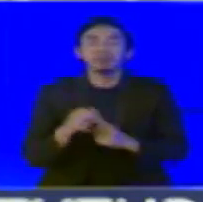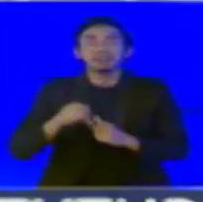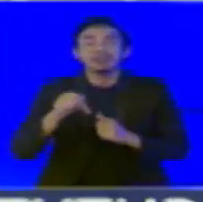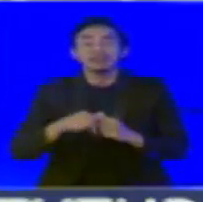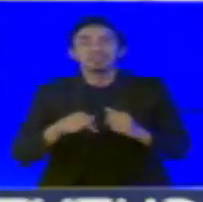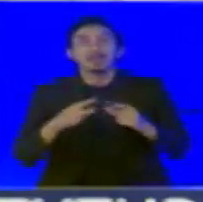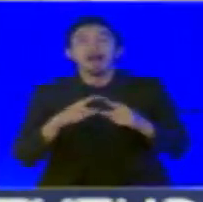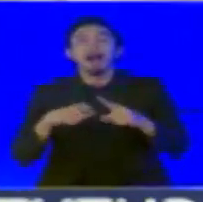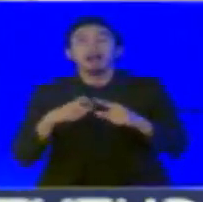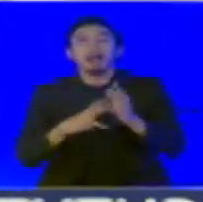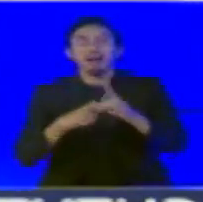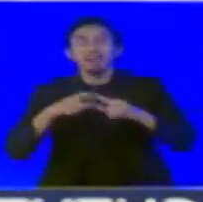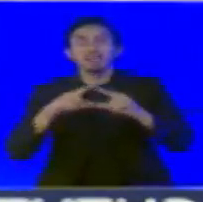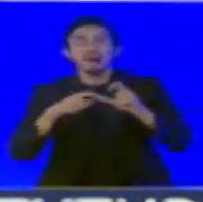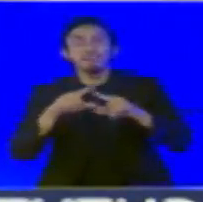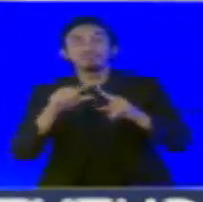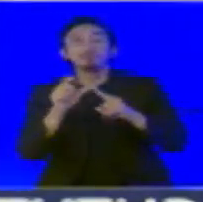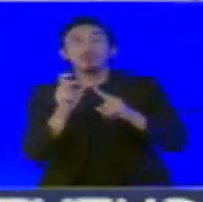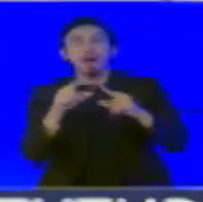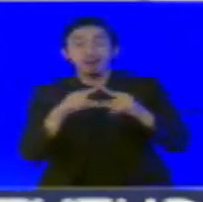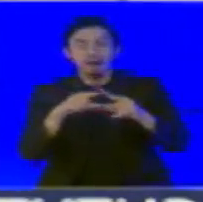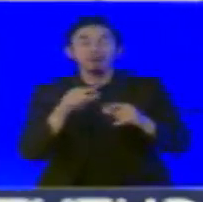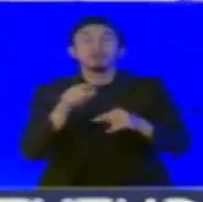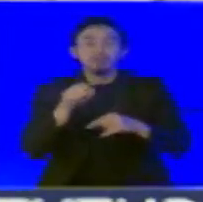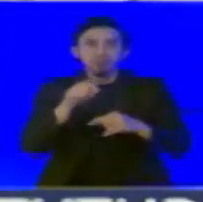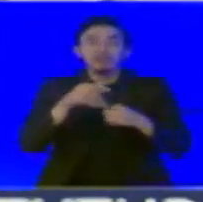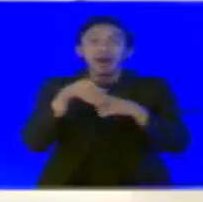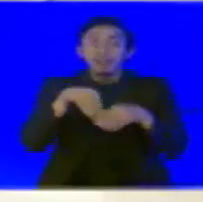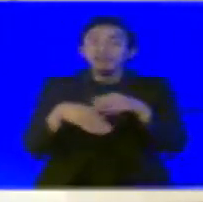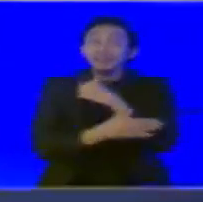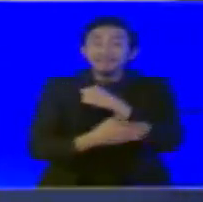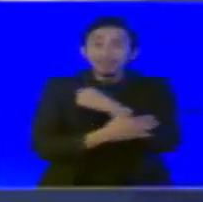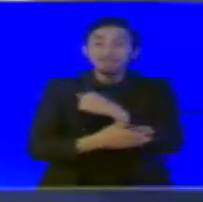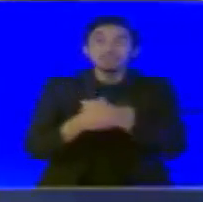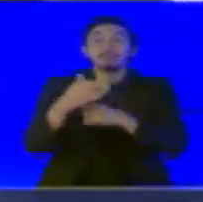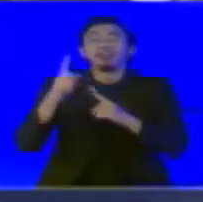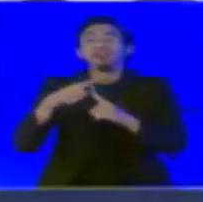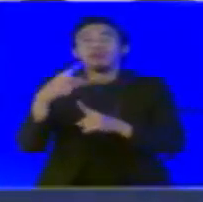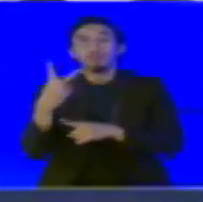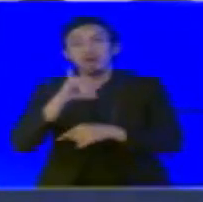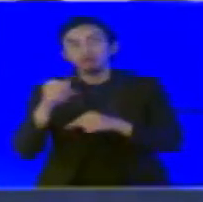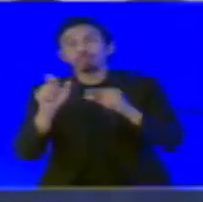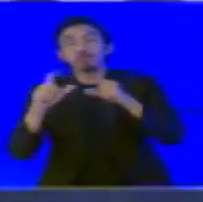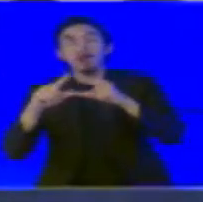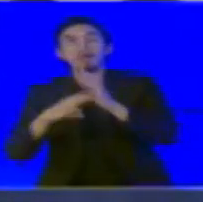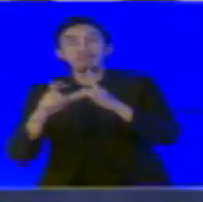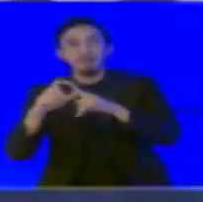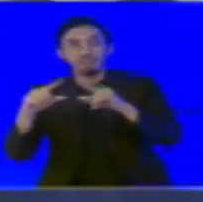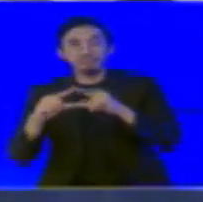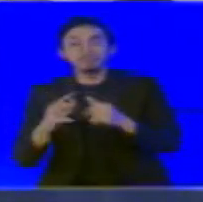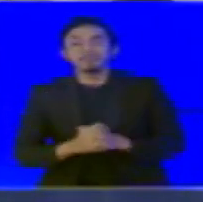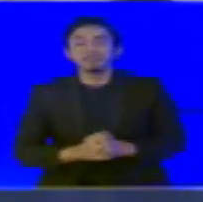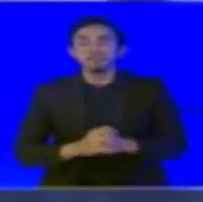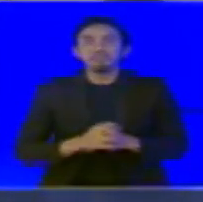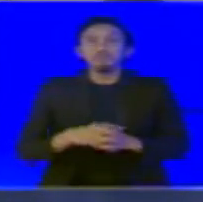mulai Rabu pagi menutup penerbangan domestik di Terminal 2 Bandara Juanda. Seluruh penerbangan domestik yang sebelumnya dilayani melalui Terminal